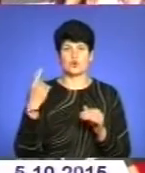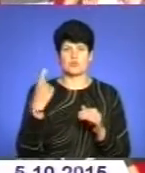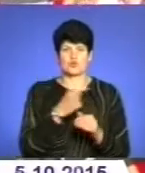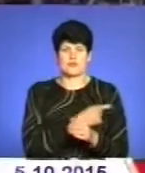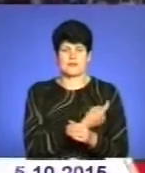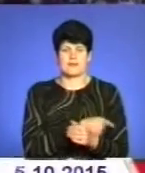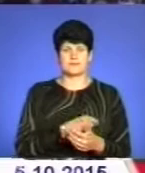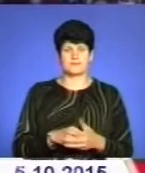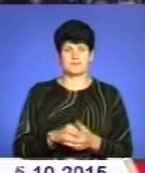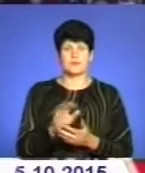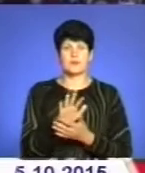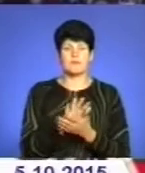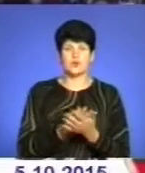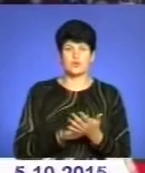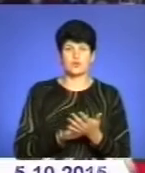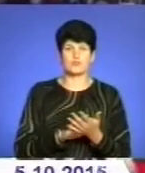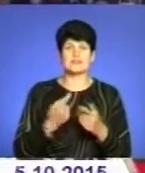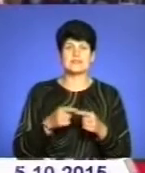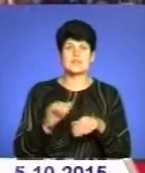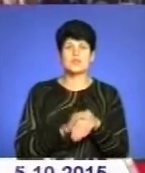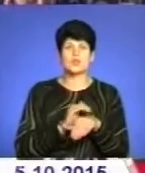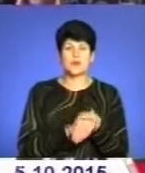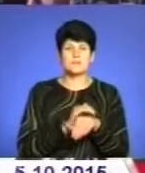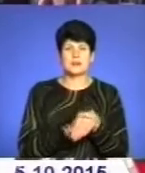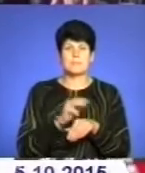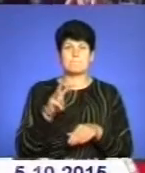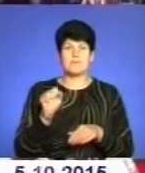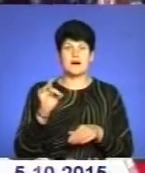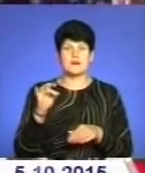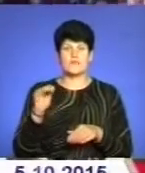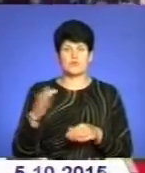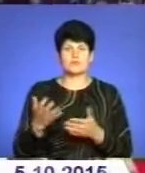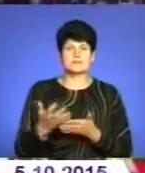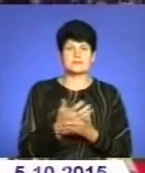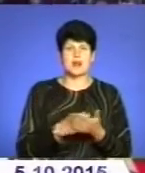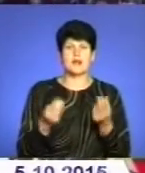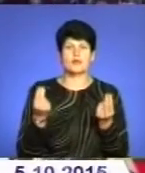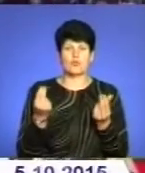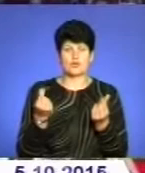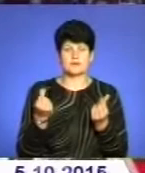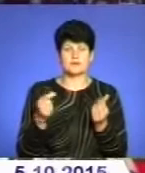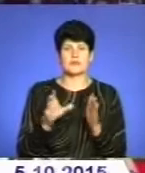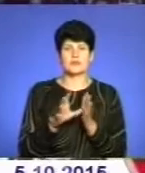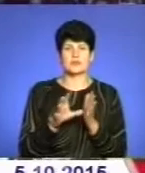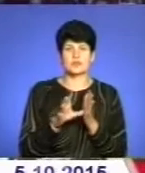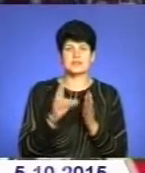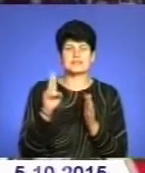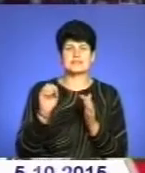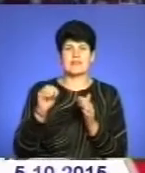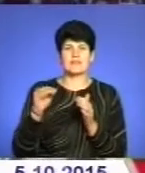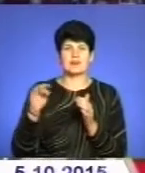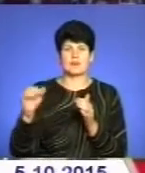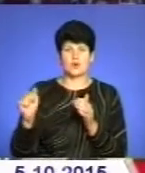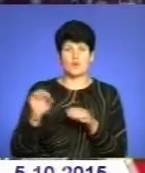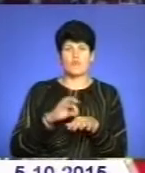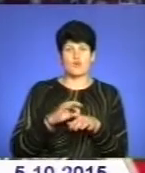лікарні. Продовжуємо цей добрий марафон, який збирає кошти для електроенцефалографа для діток, хворих на